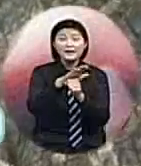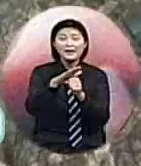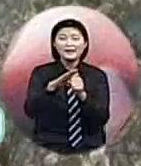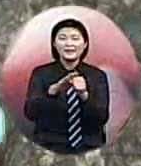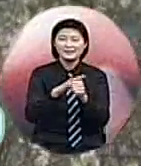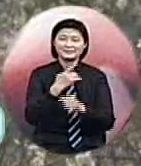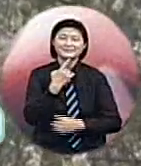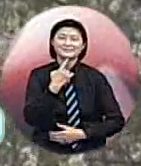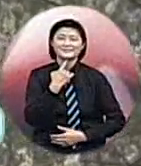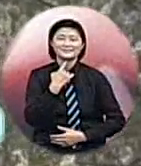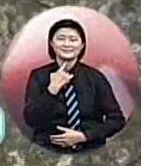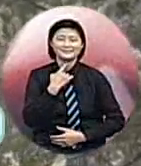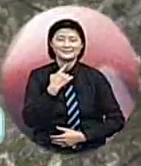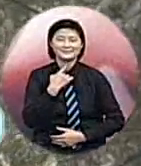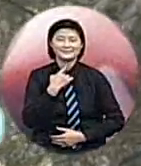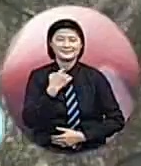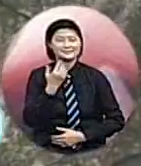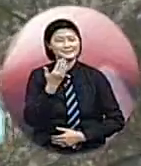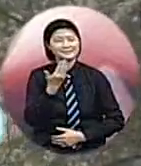사랑했던